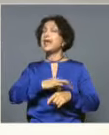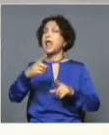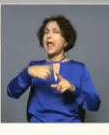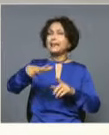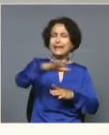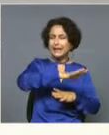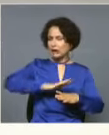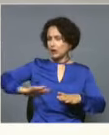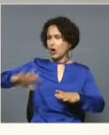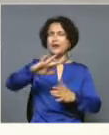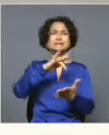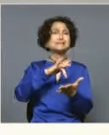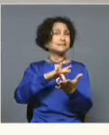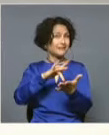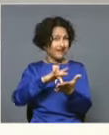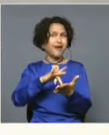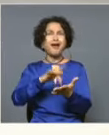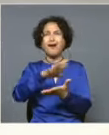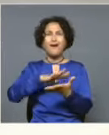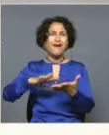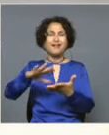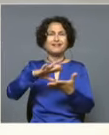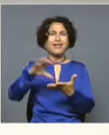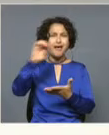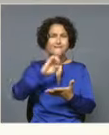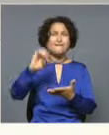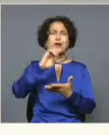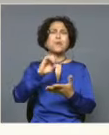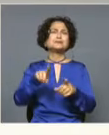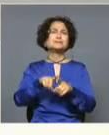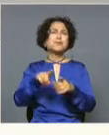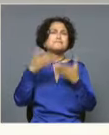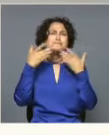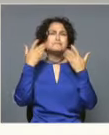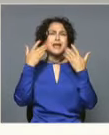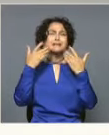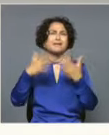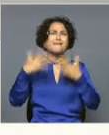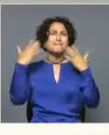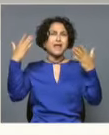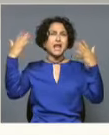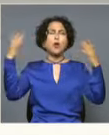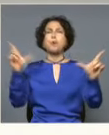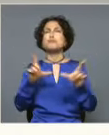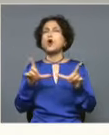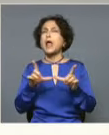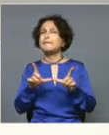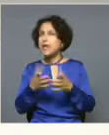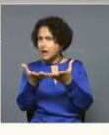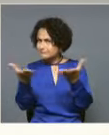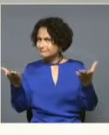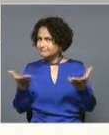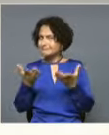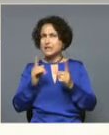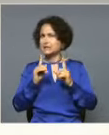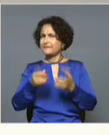иначе трудна, в Централна Европа, именно младата славянска държава Великоморавия. Това е вярно. Трябвало е да